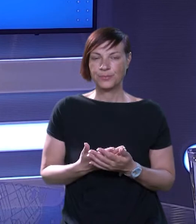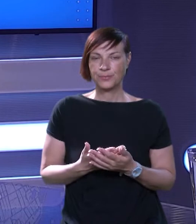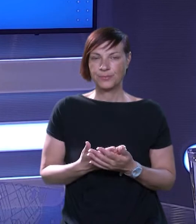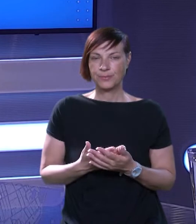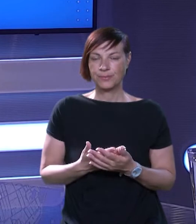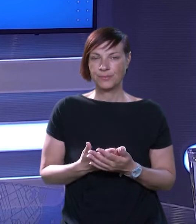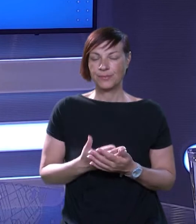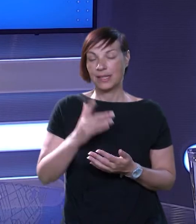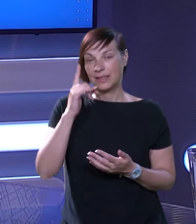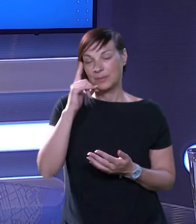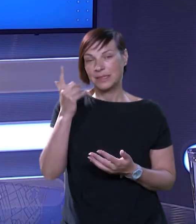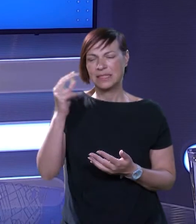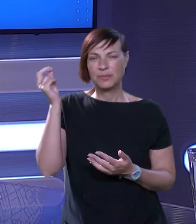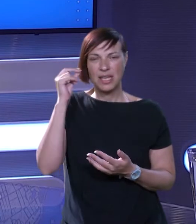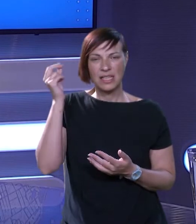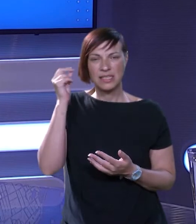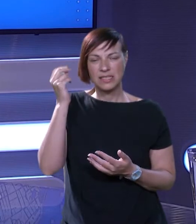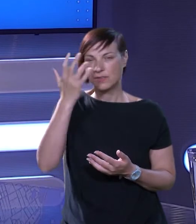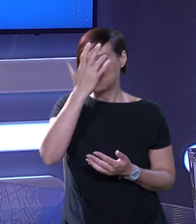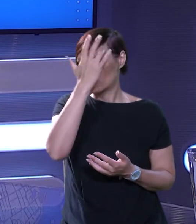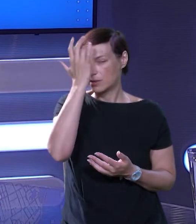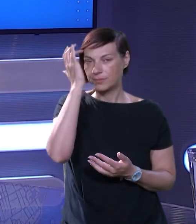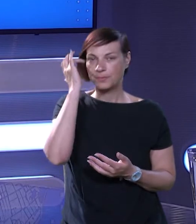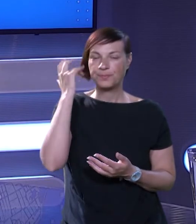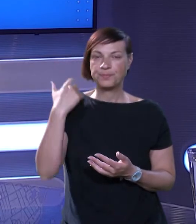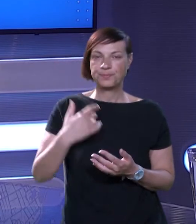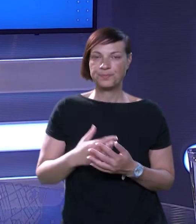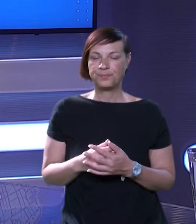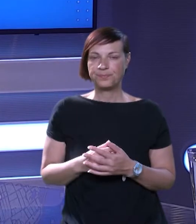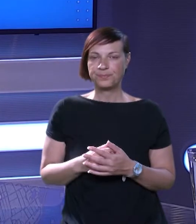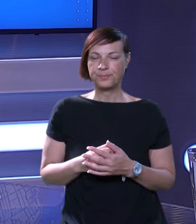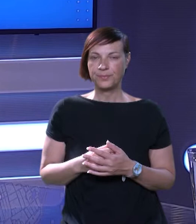onda, mislim, taj zvuk,